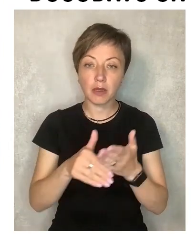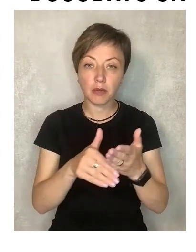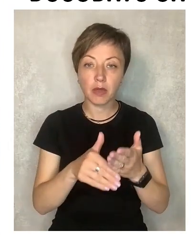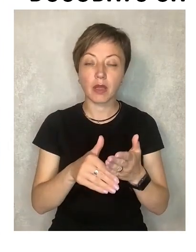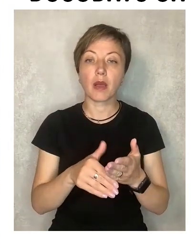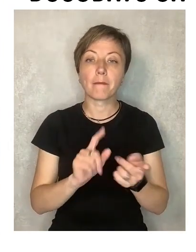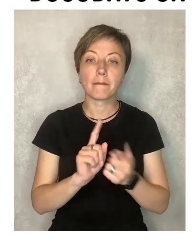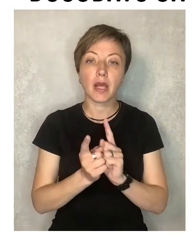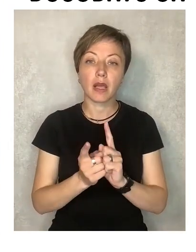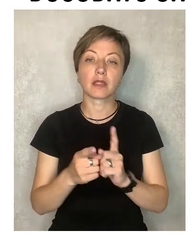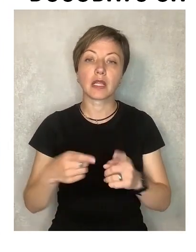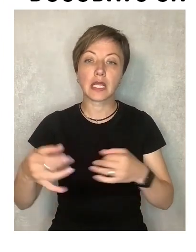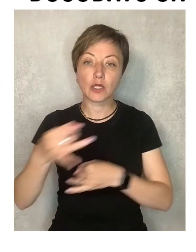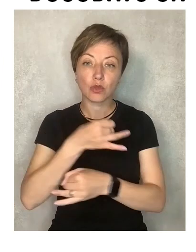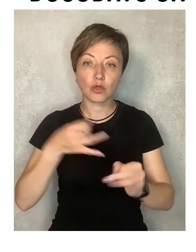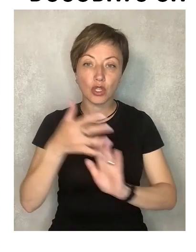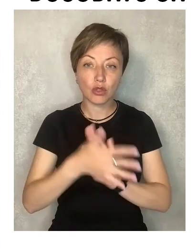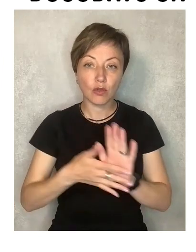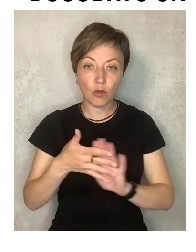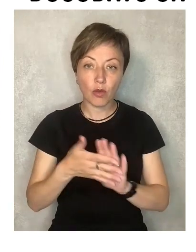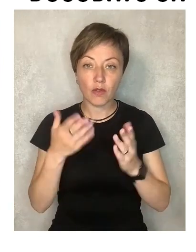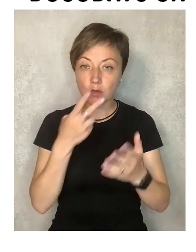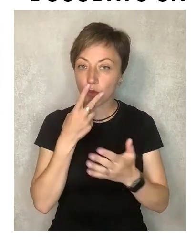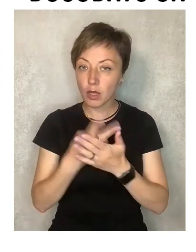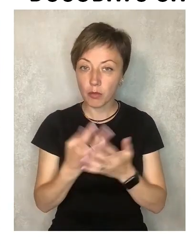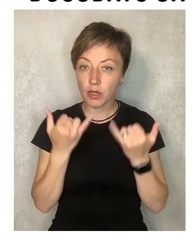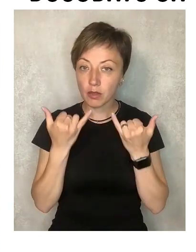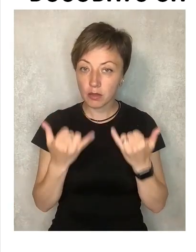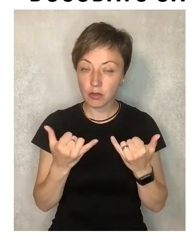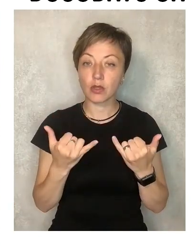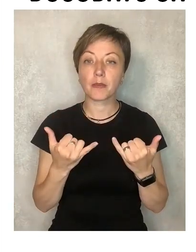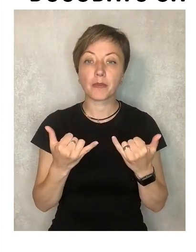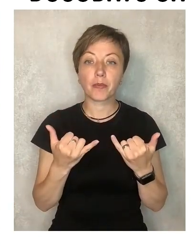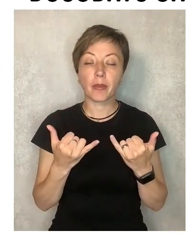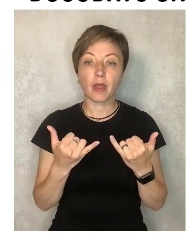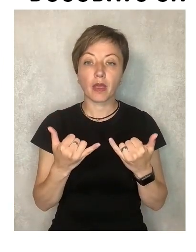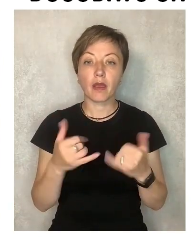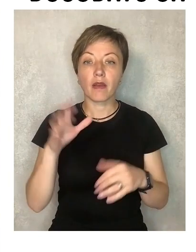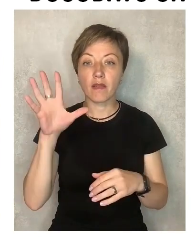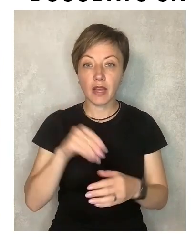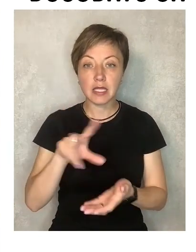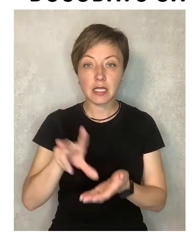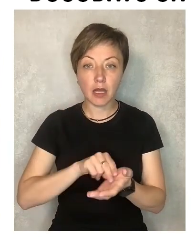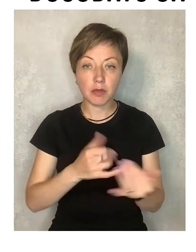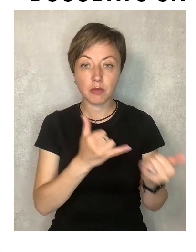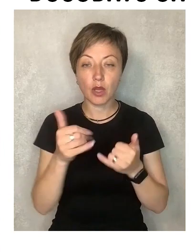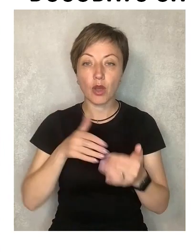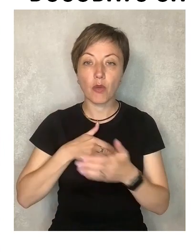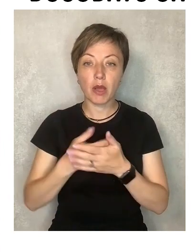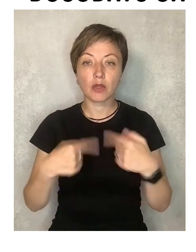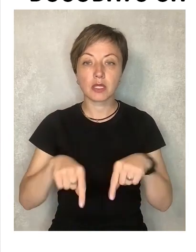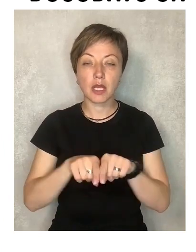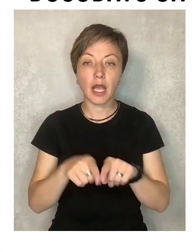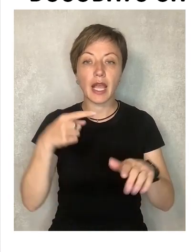Переклад дискусії жестовою мовою, яку ви змогли спостерігати сьогодні весь запис, забезпечила громадська організація